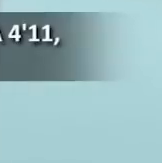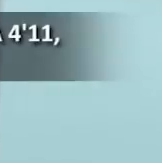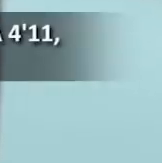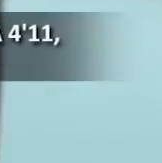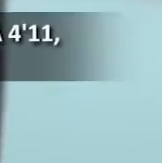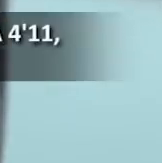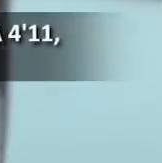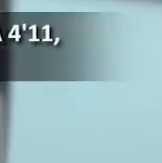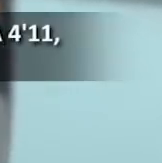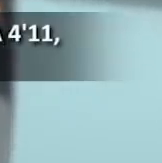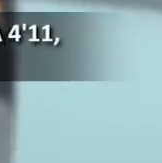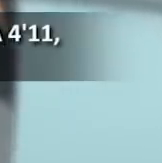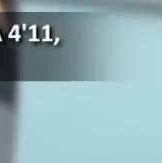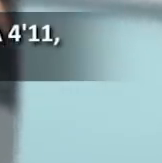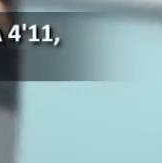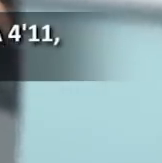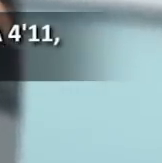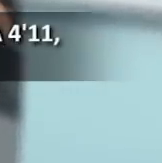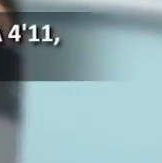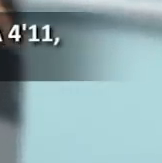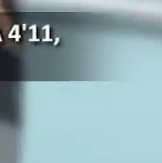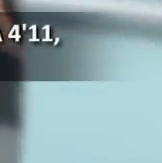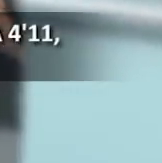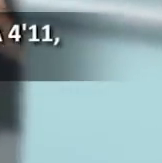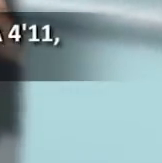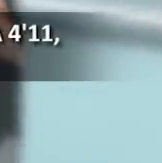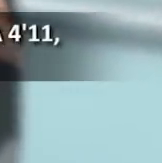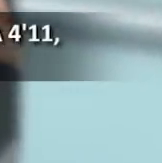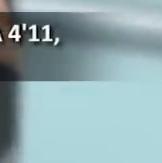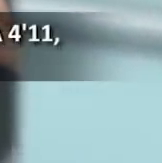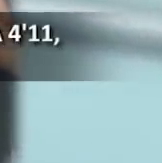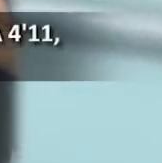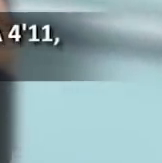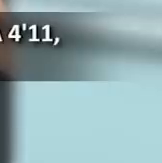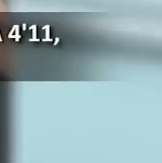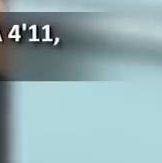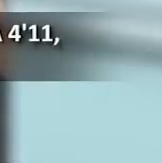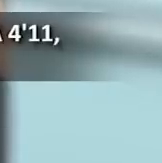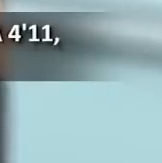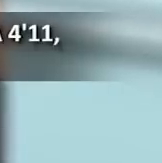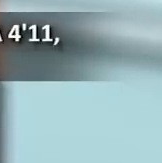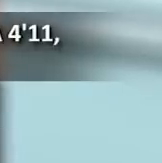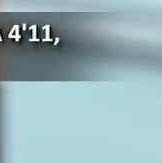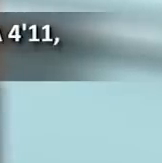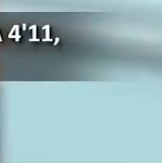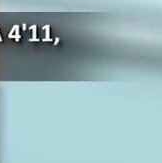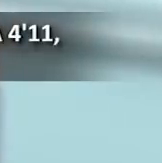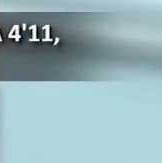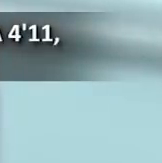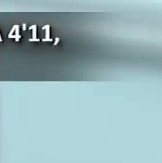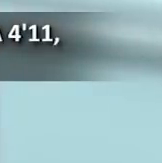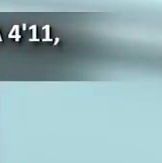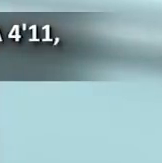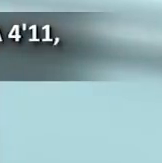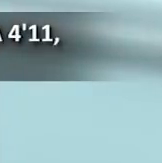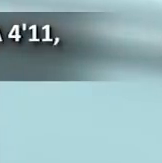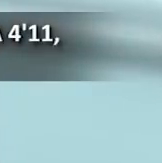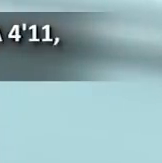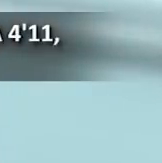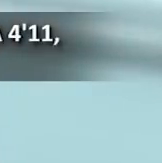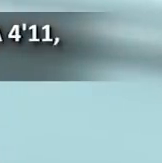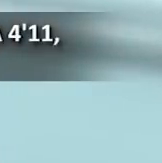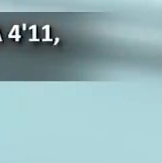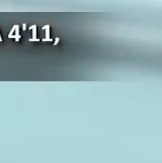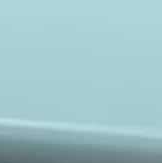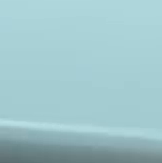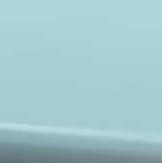child restraint system gaya ng car seat ang sasakyan na naaayon sa tangkad, bigat at edad ng bata. Pero paano kung malaking